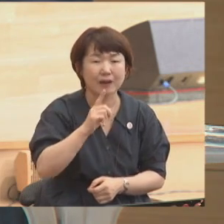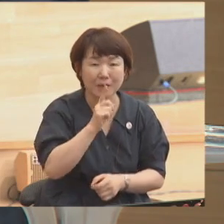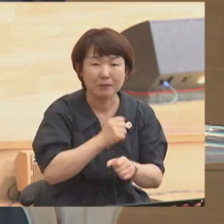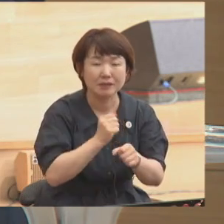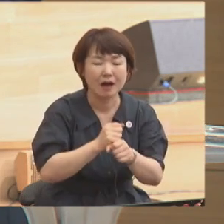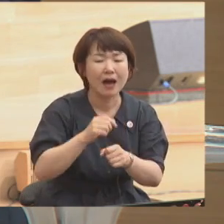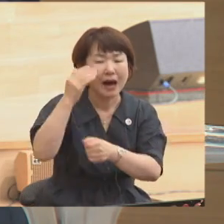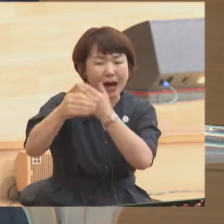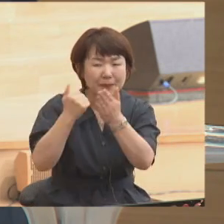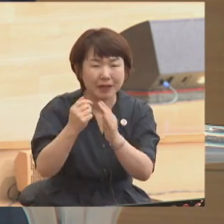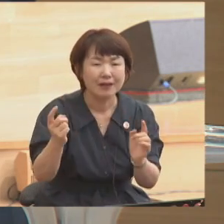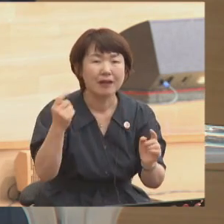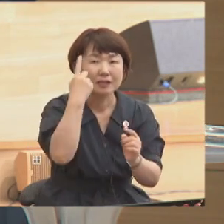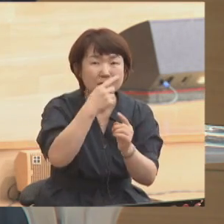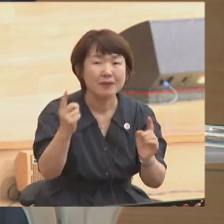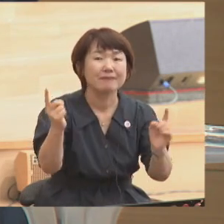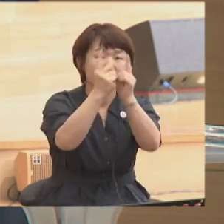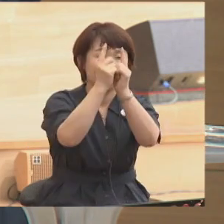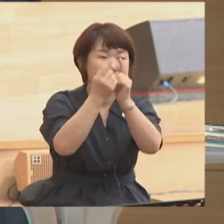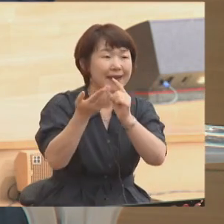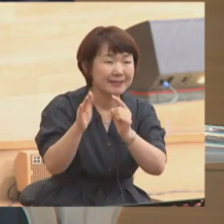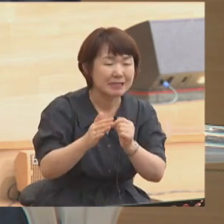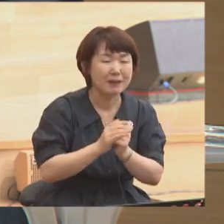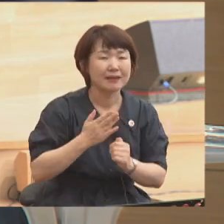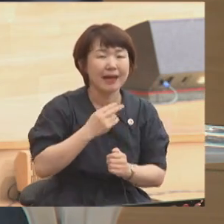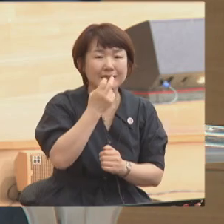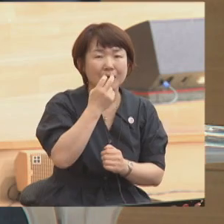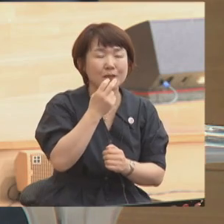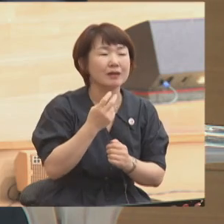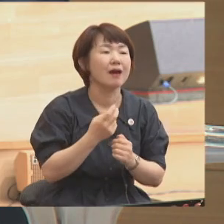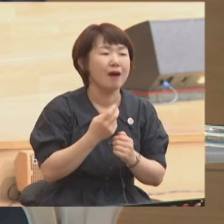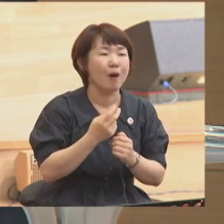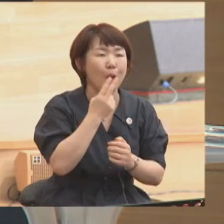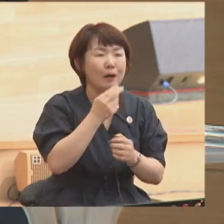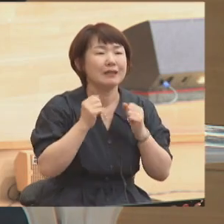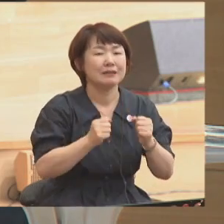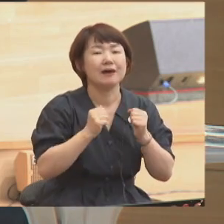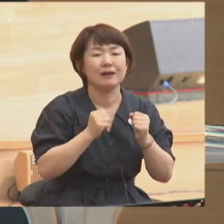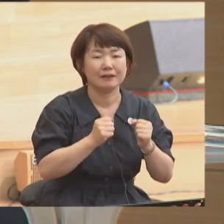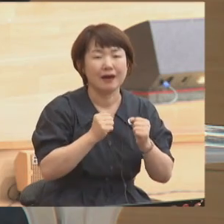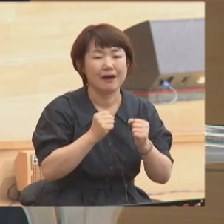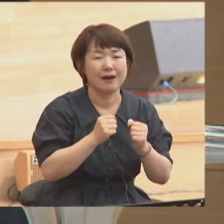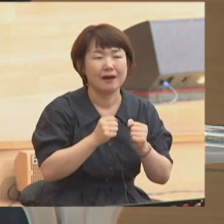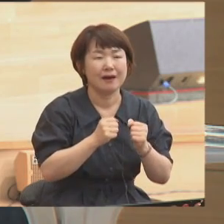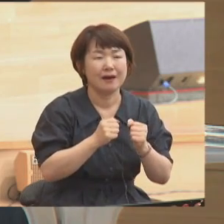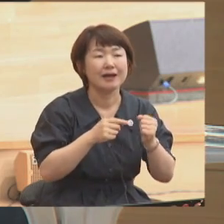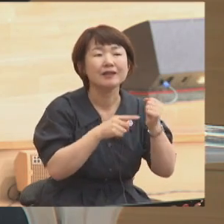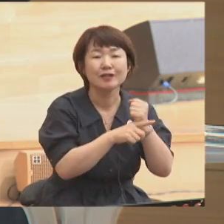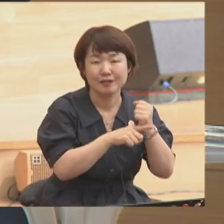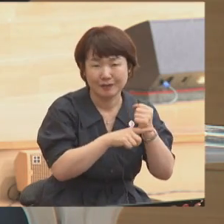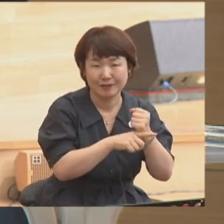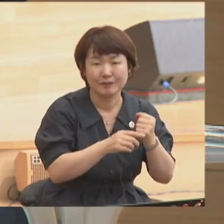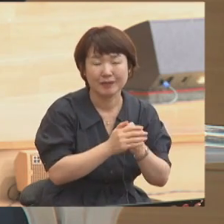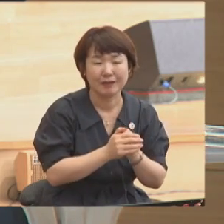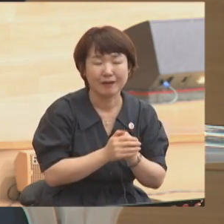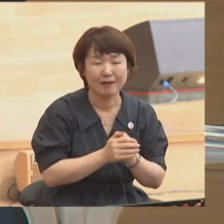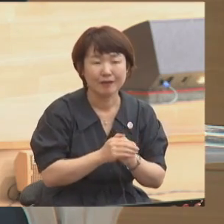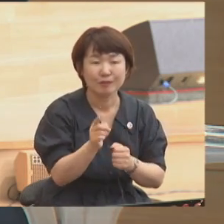내가 하나님과 대면하여 보았으나 내 생명이 보존되었다 함이었더라. 이게 무슨